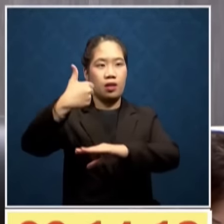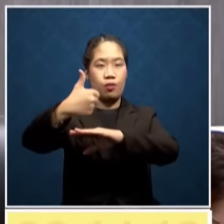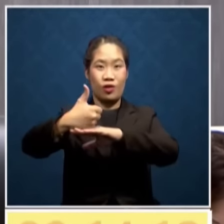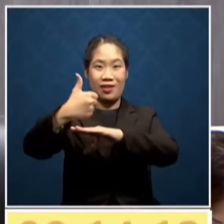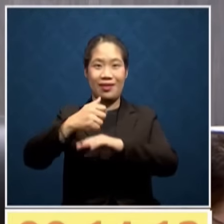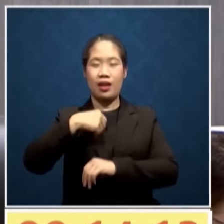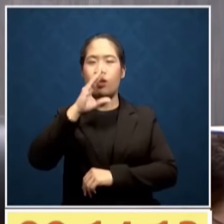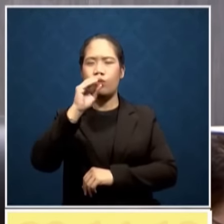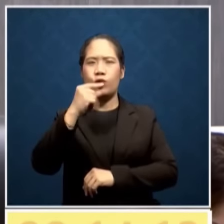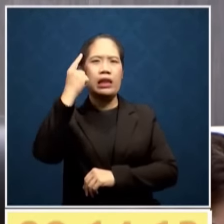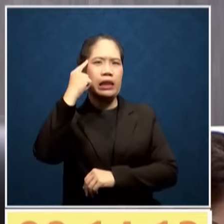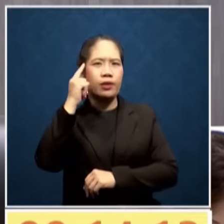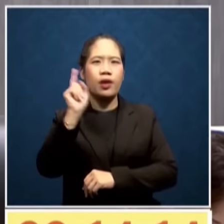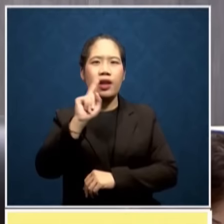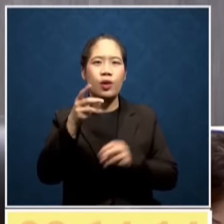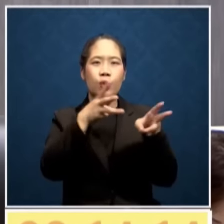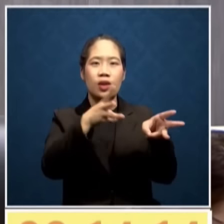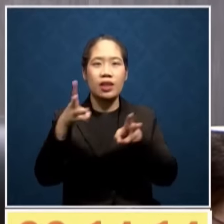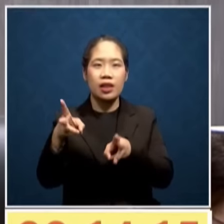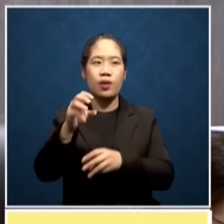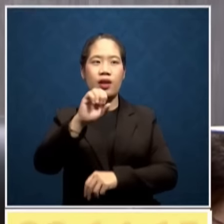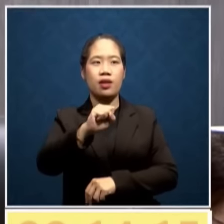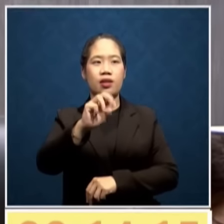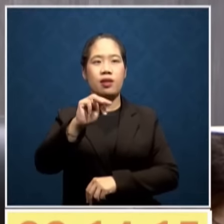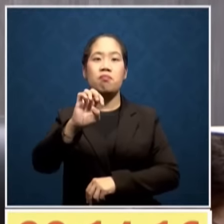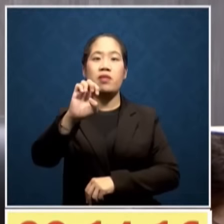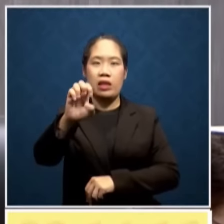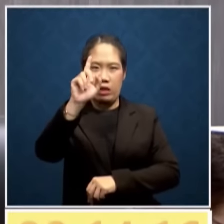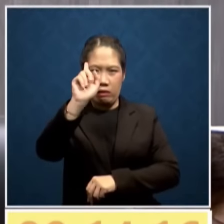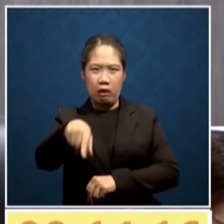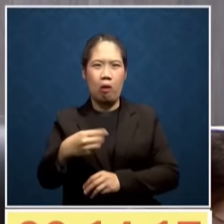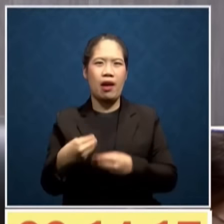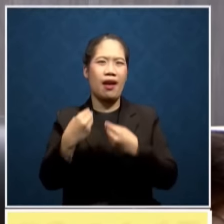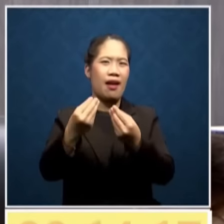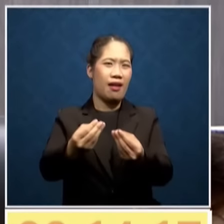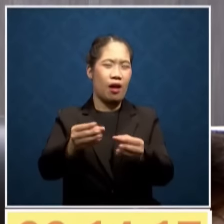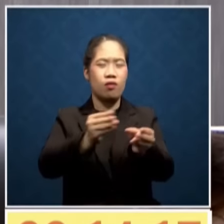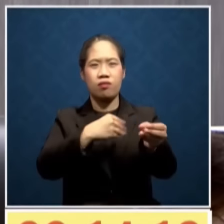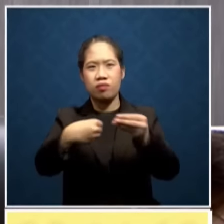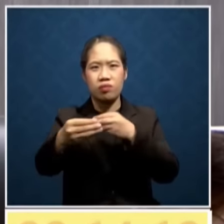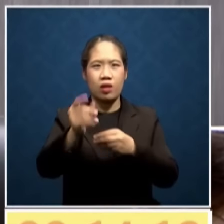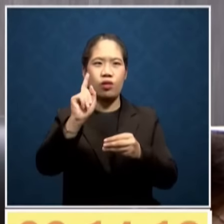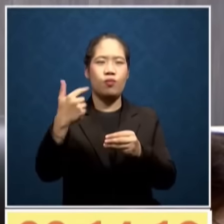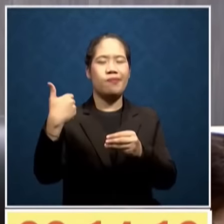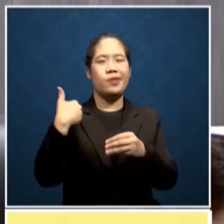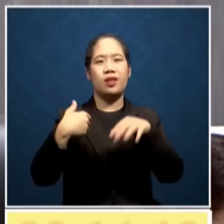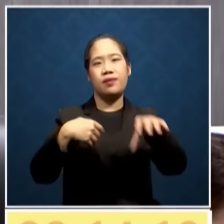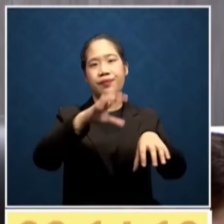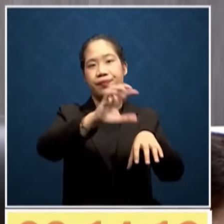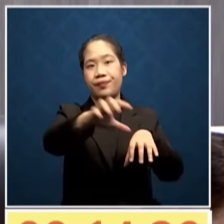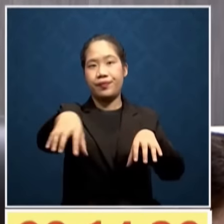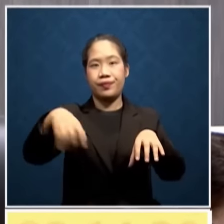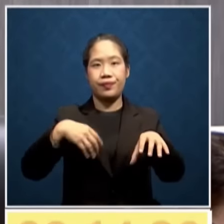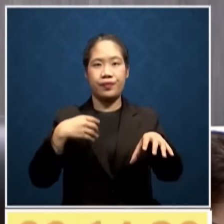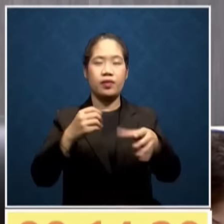พยายามจะบอกว่าการที่จะเยียวยา SME เป็นเรื่องที่ต้องบูรณาการกันในหลายๆหน่วย